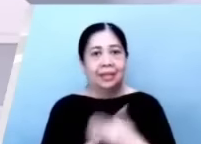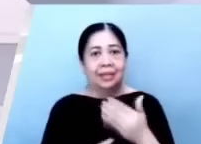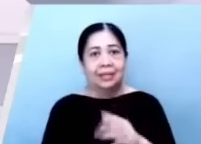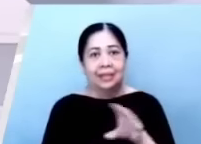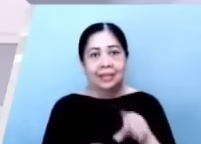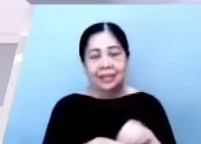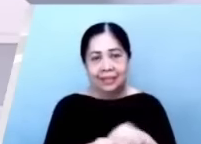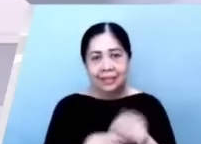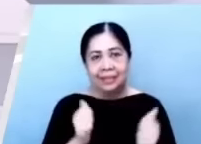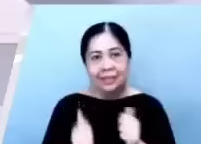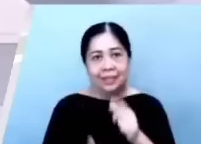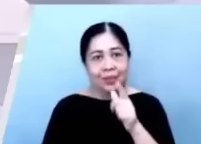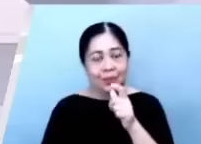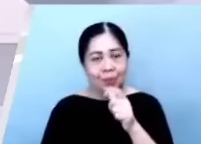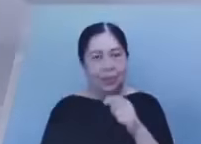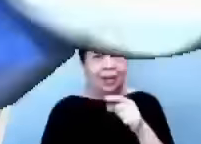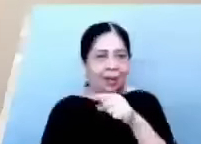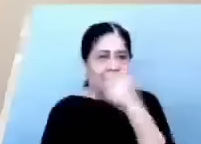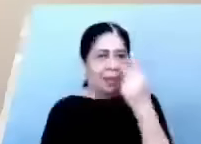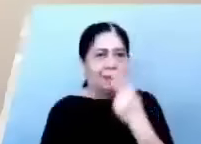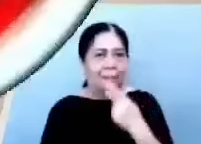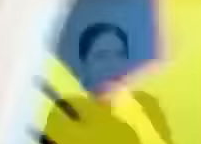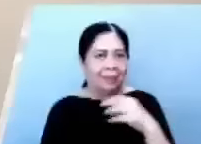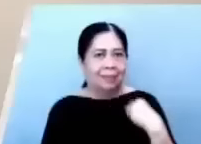Blackpink. May report si Aubrey Carampel.